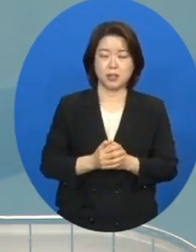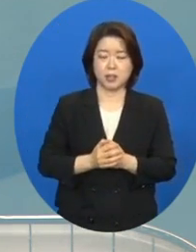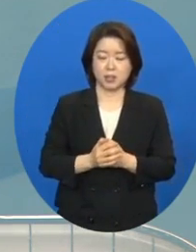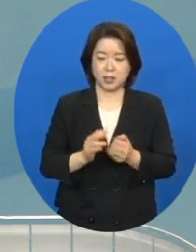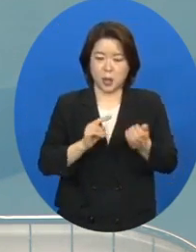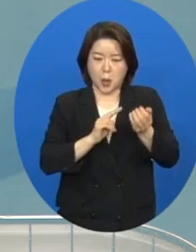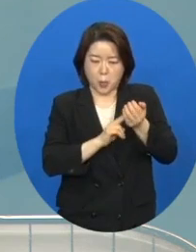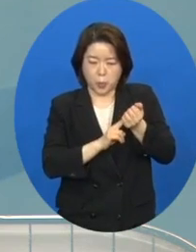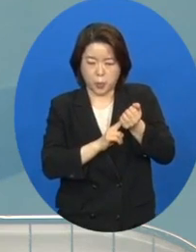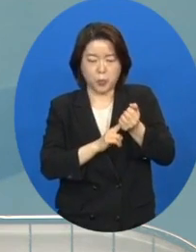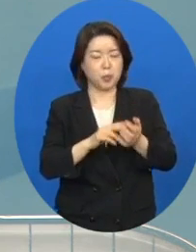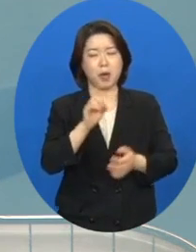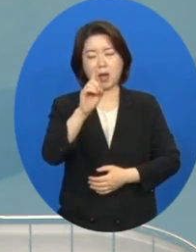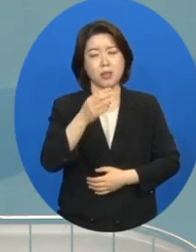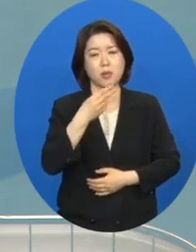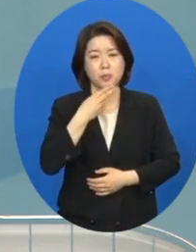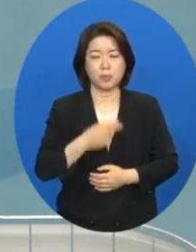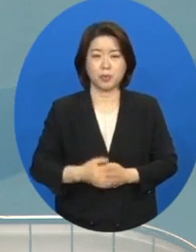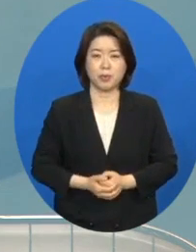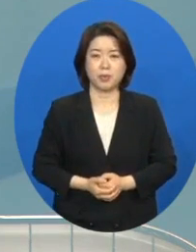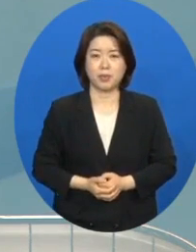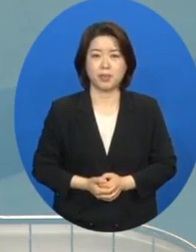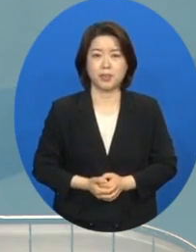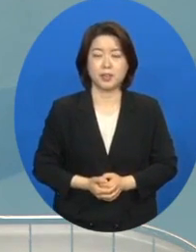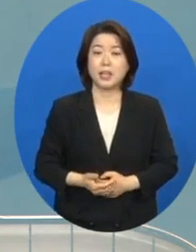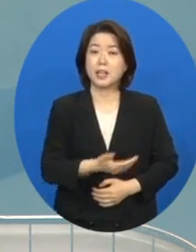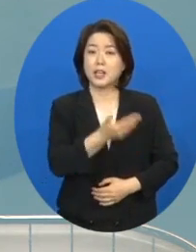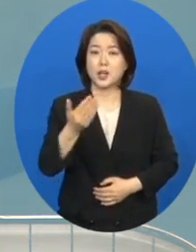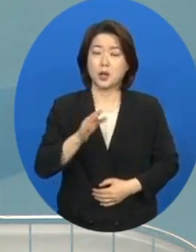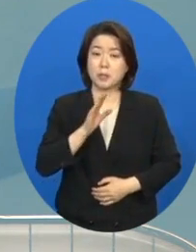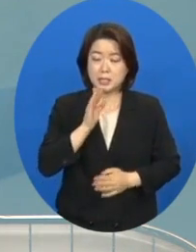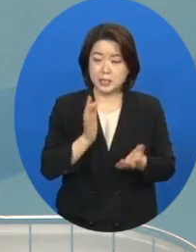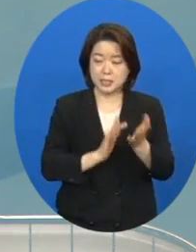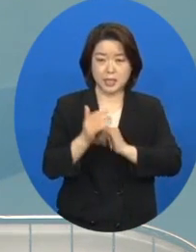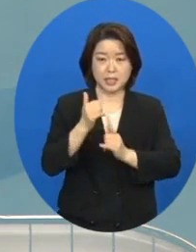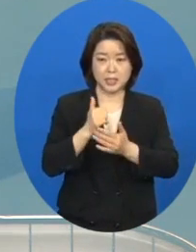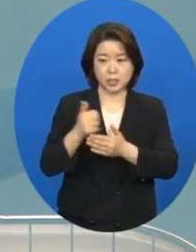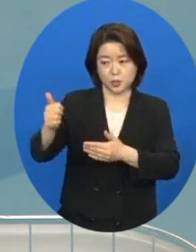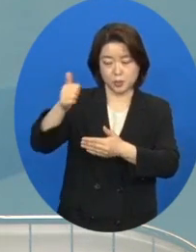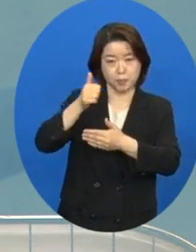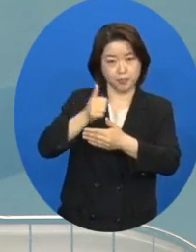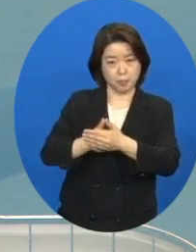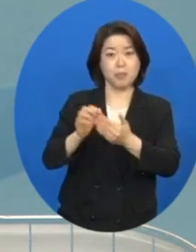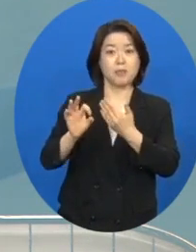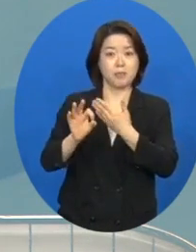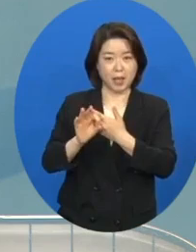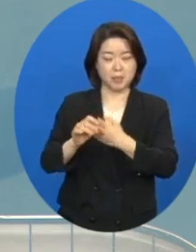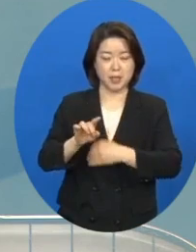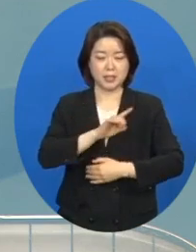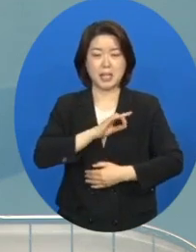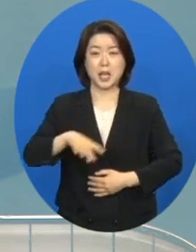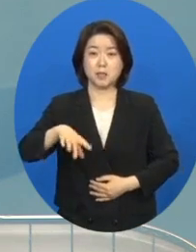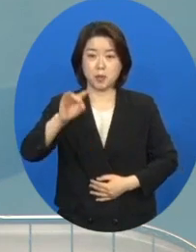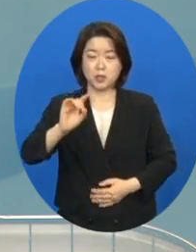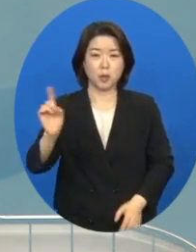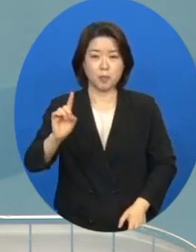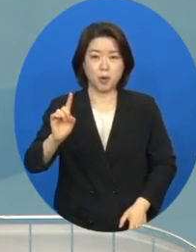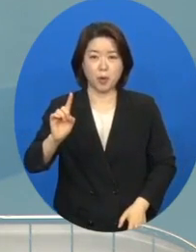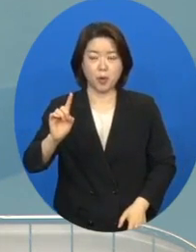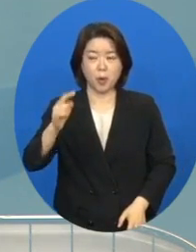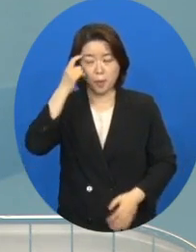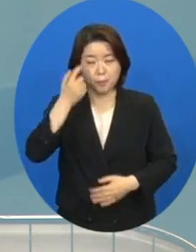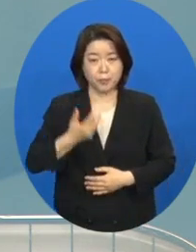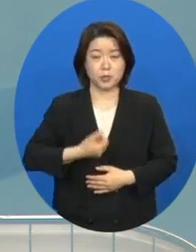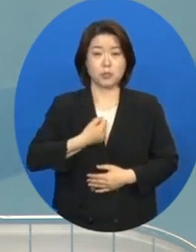있는 게 아무것도 없습니다. 여러분이 진짜 예수님을 영접하게 되면 가장 먼저 받는